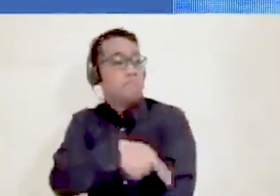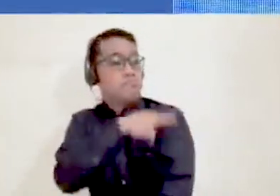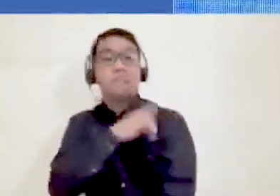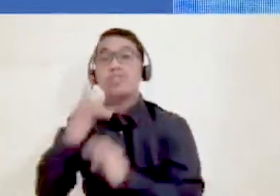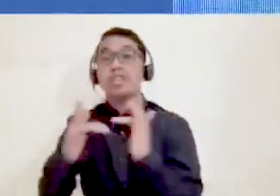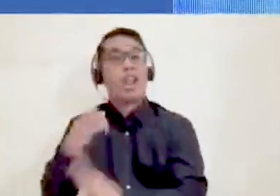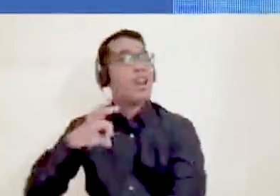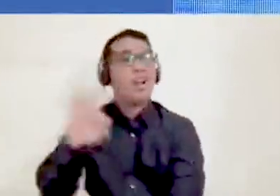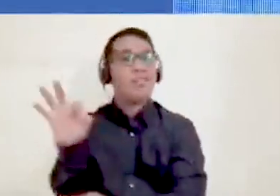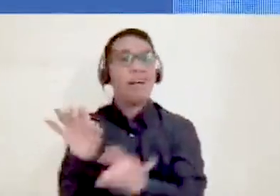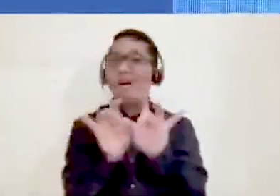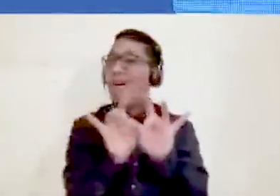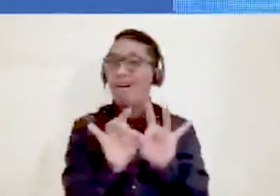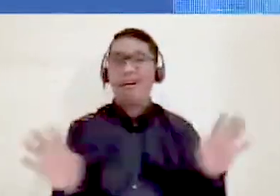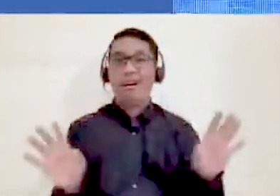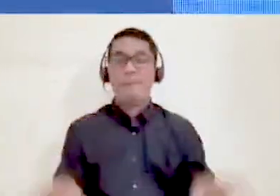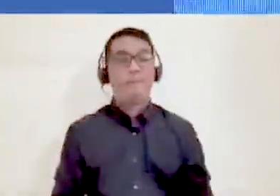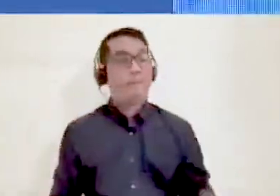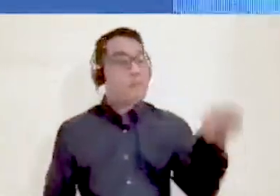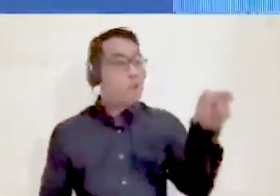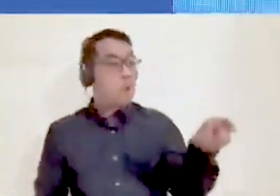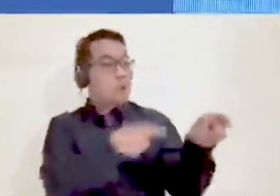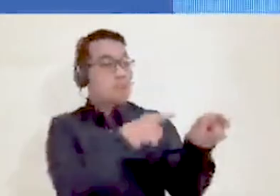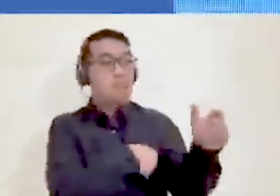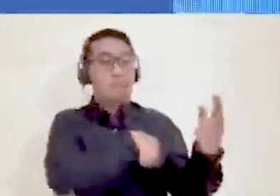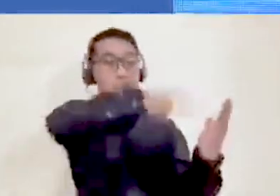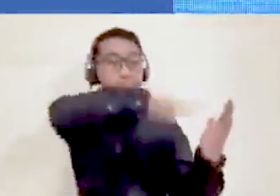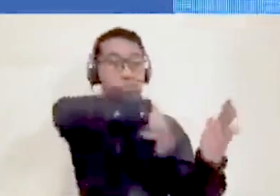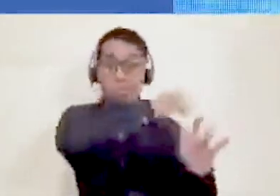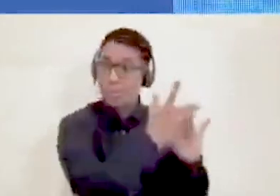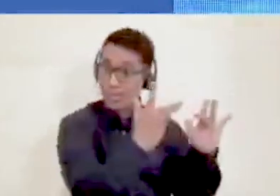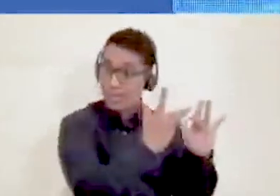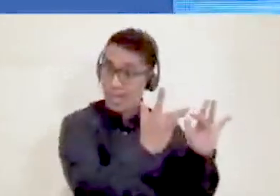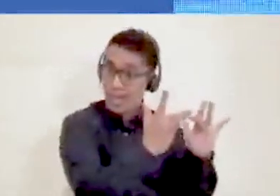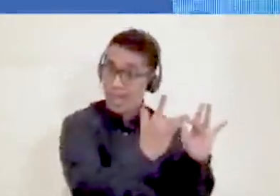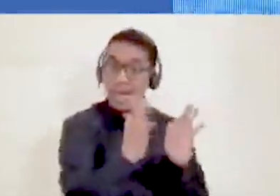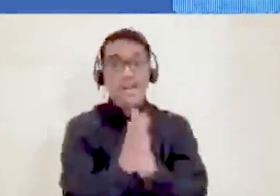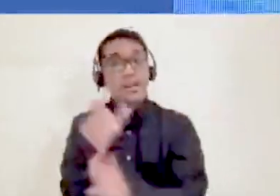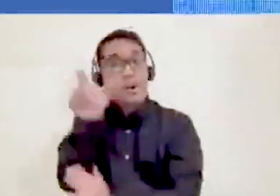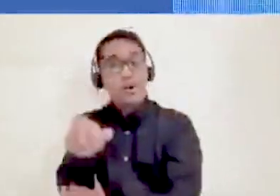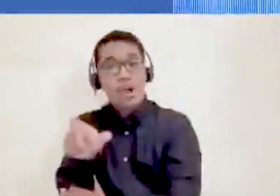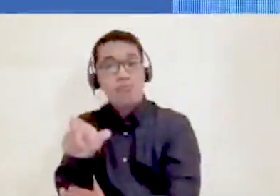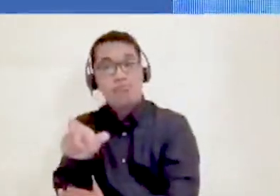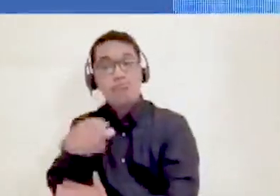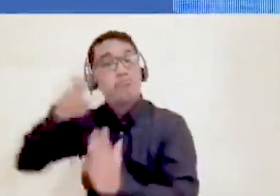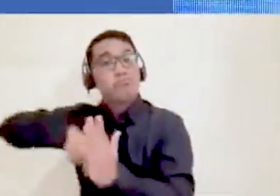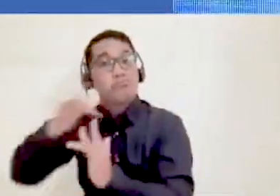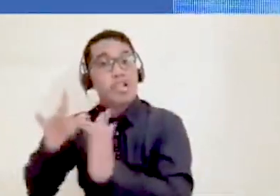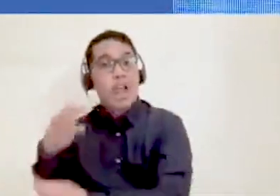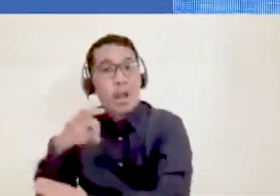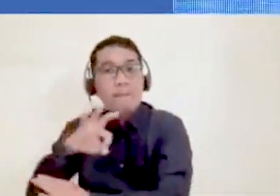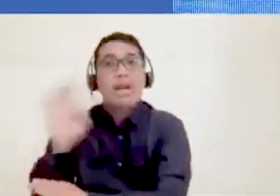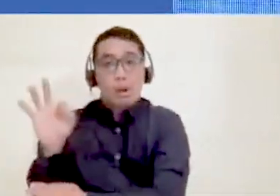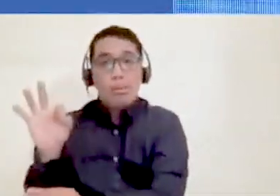digital di antara orang yang perliter AC digital dengan orang yang belum terlihat terasi digital